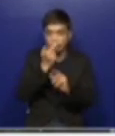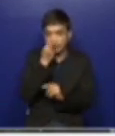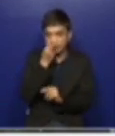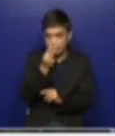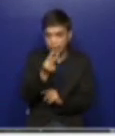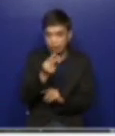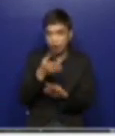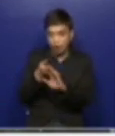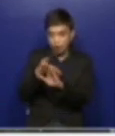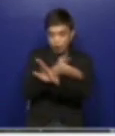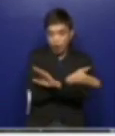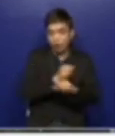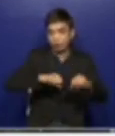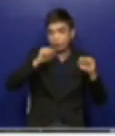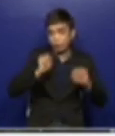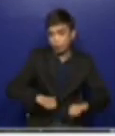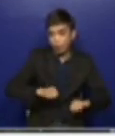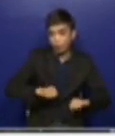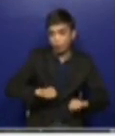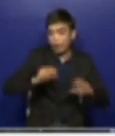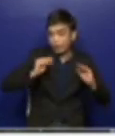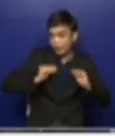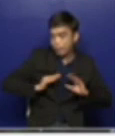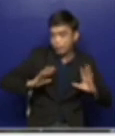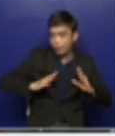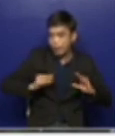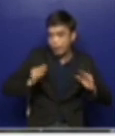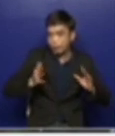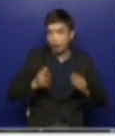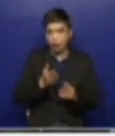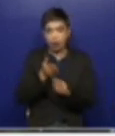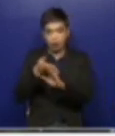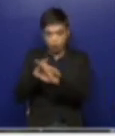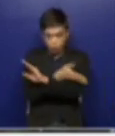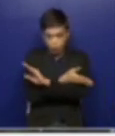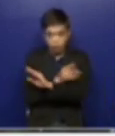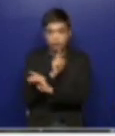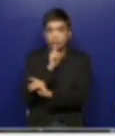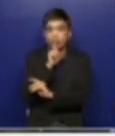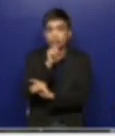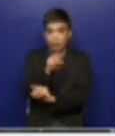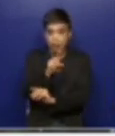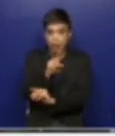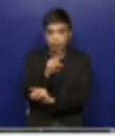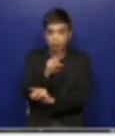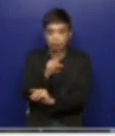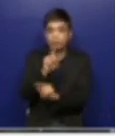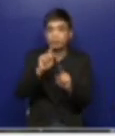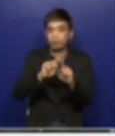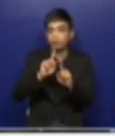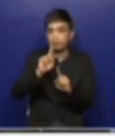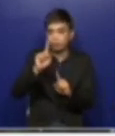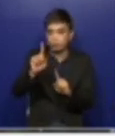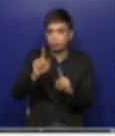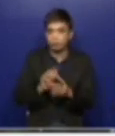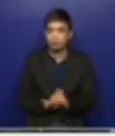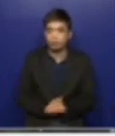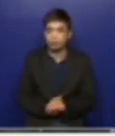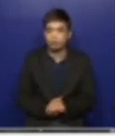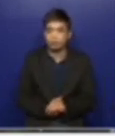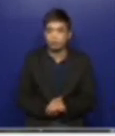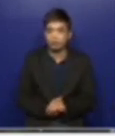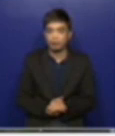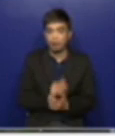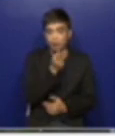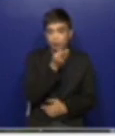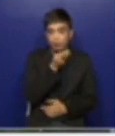ติจึงอยากจะขอถามท่านรัฐมนตรีว่า 1. นับแต่มีมติ